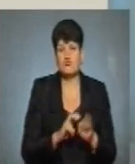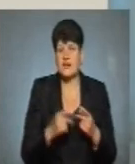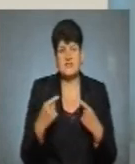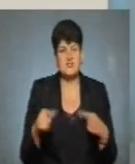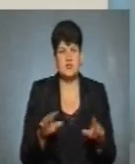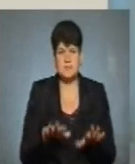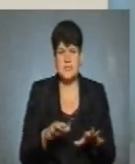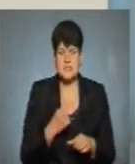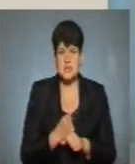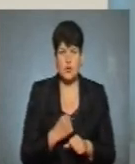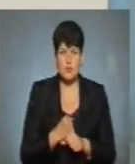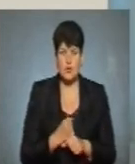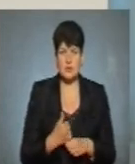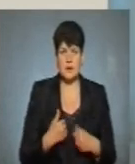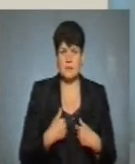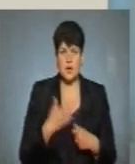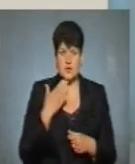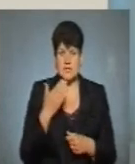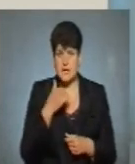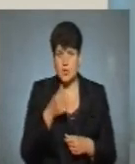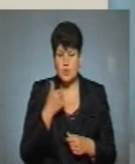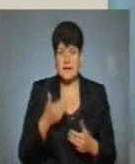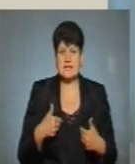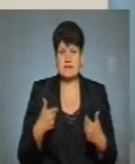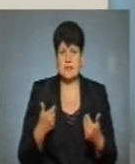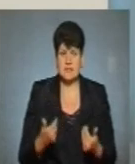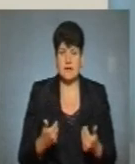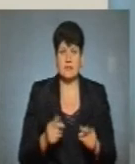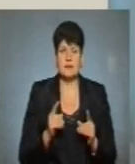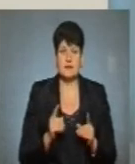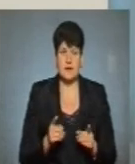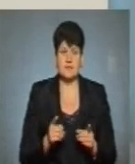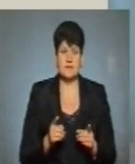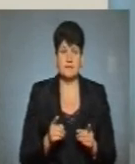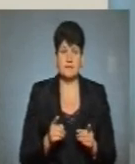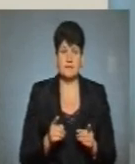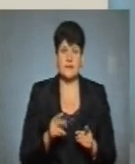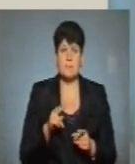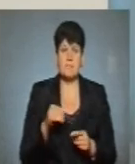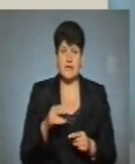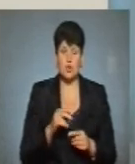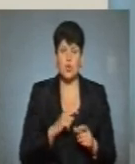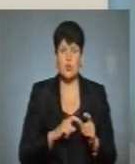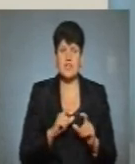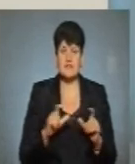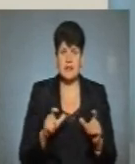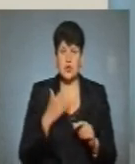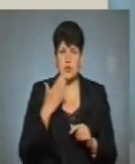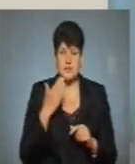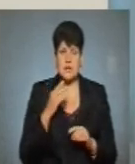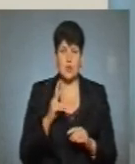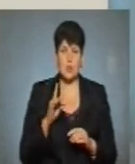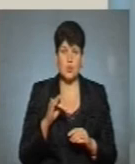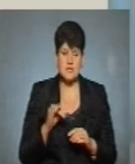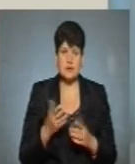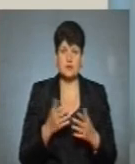місце роботи. І ми останні роки зверталися навіть в педуніверситети з останніх курсів по мірі можливості,